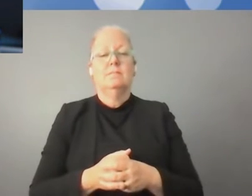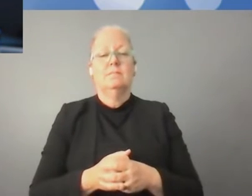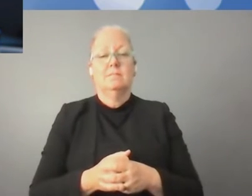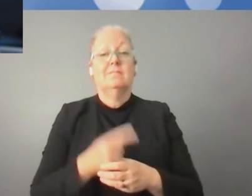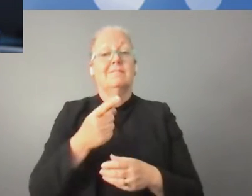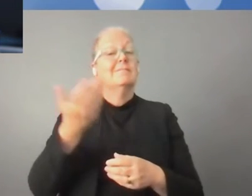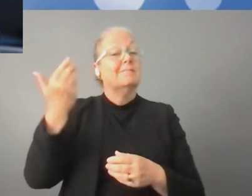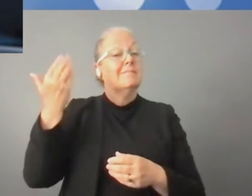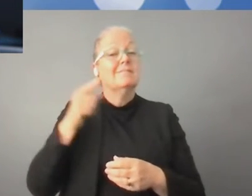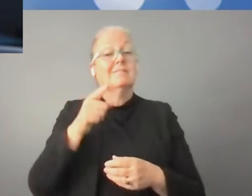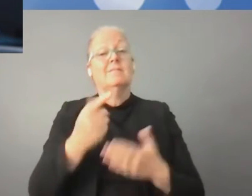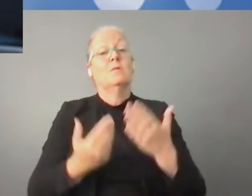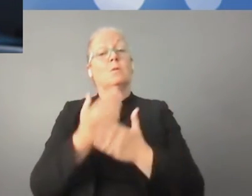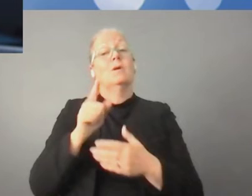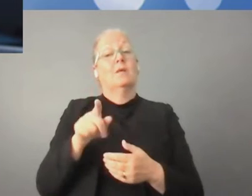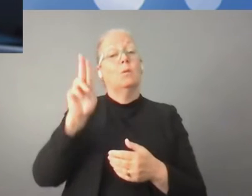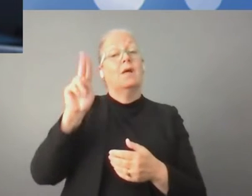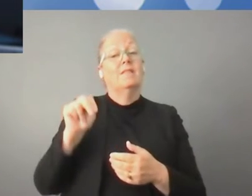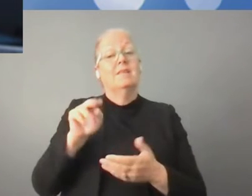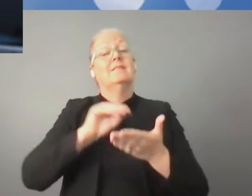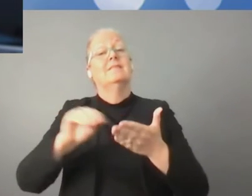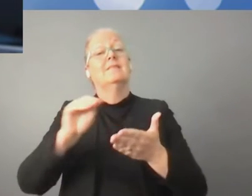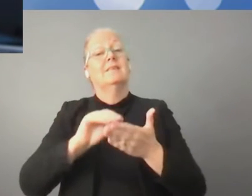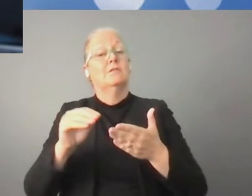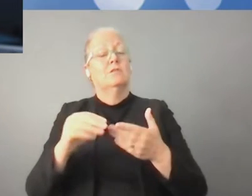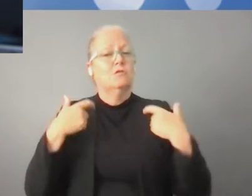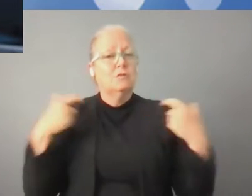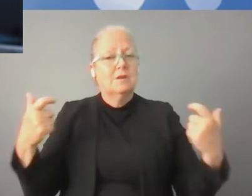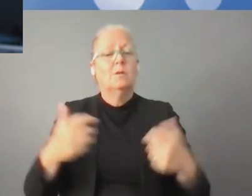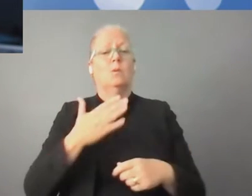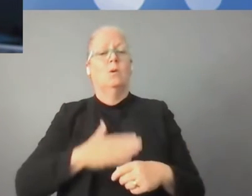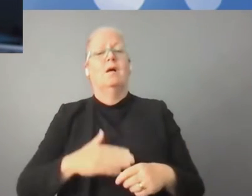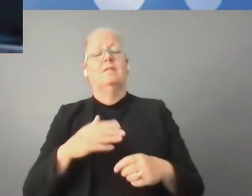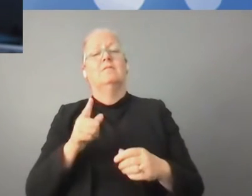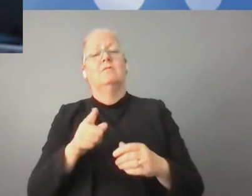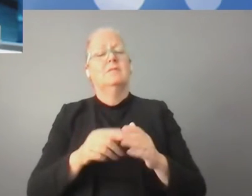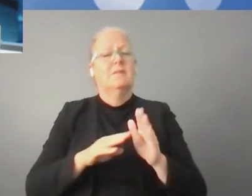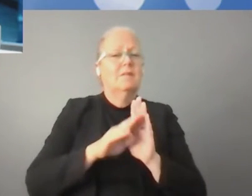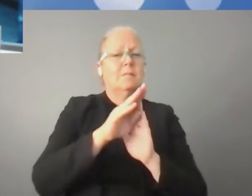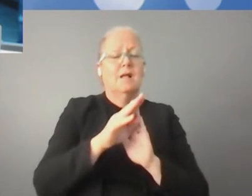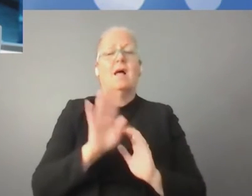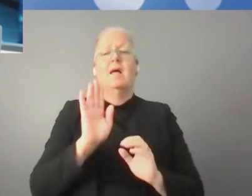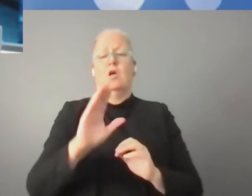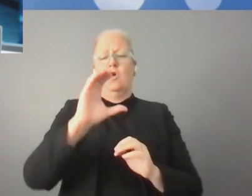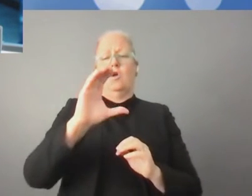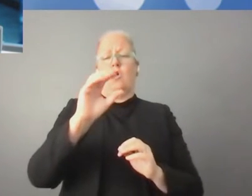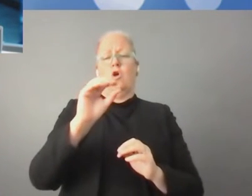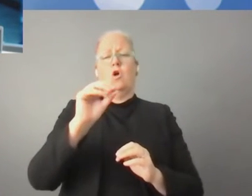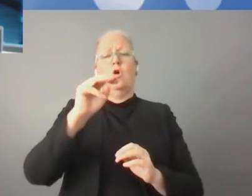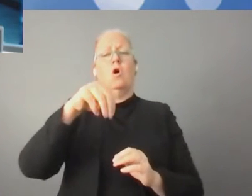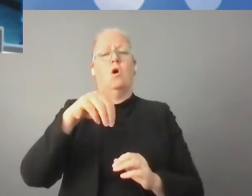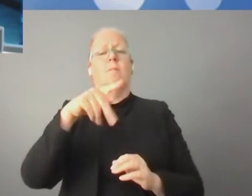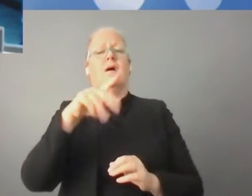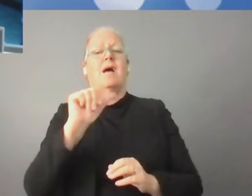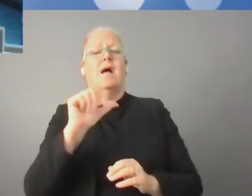В данном контексте мы с интересом смотрим инициативу